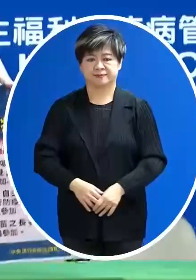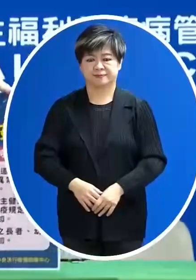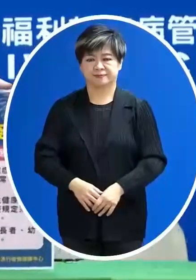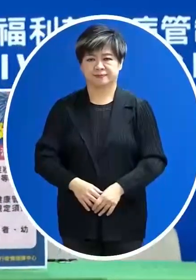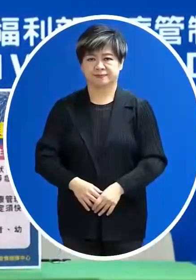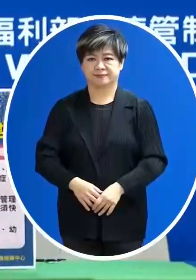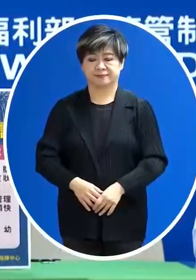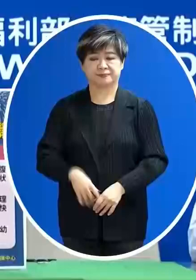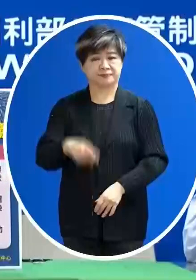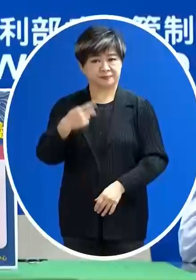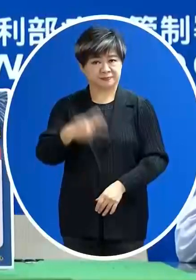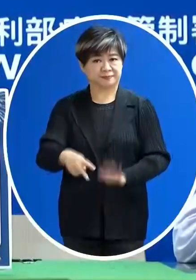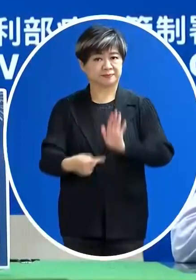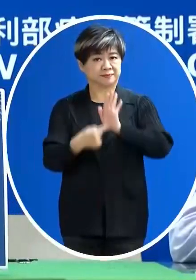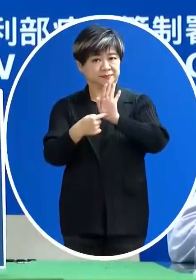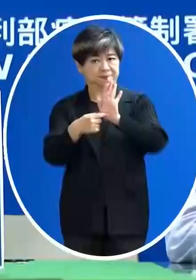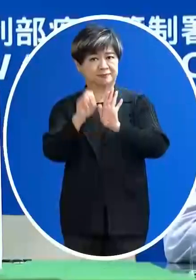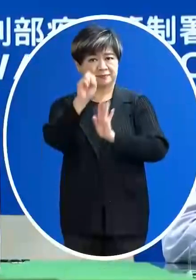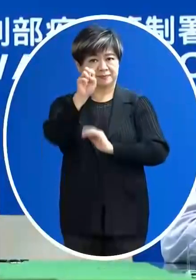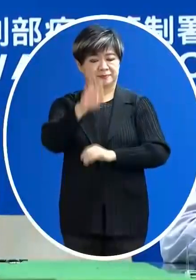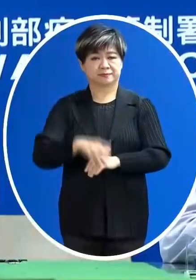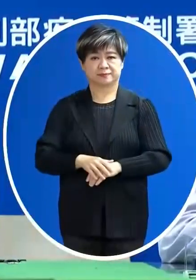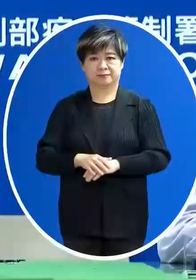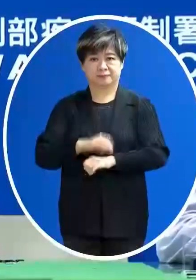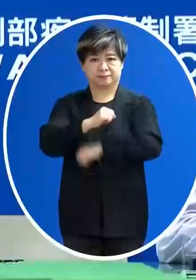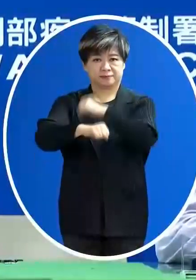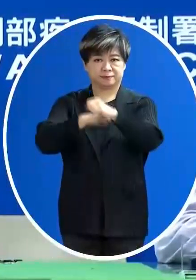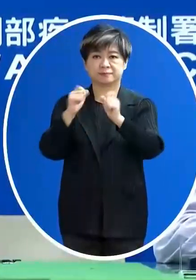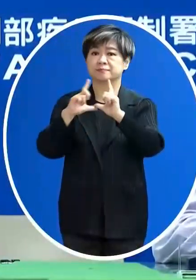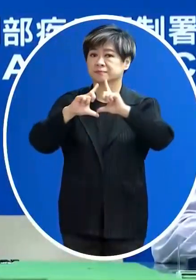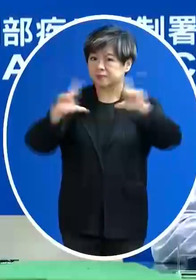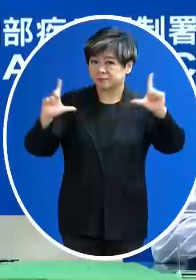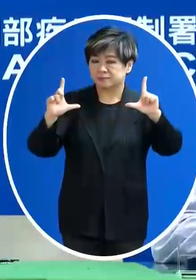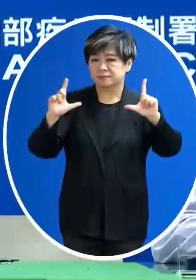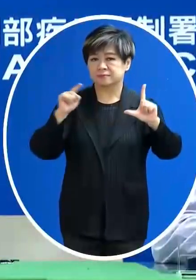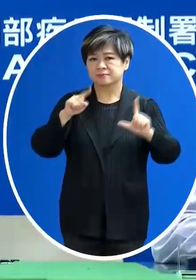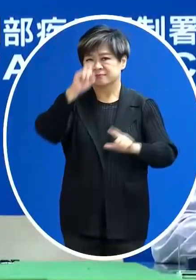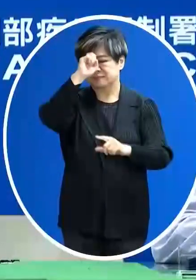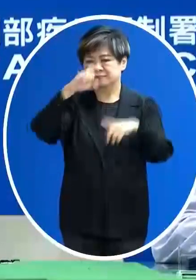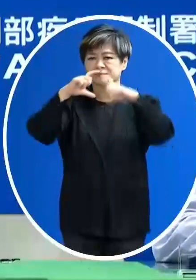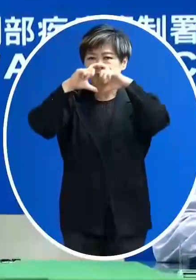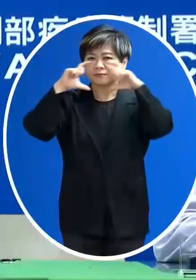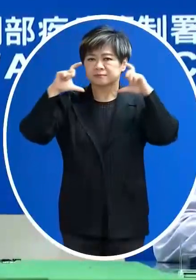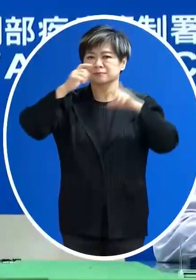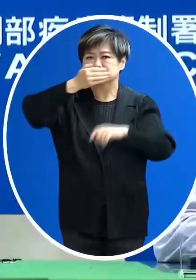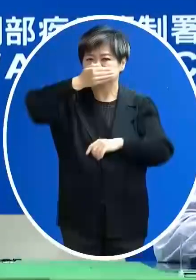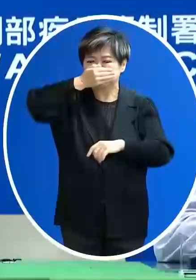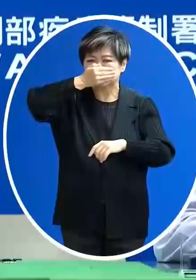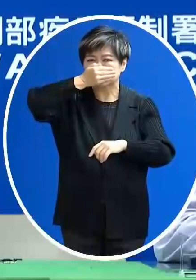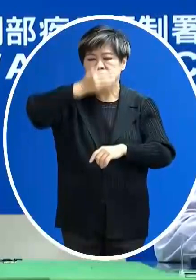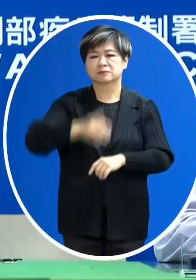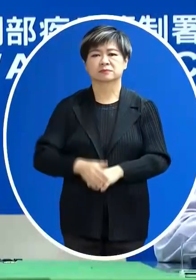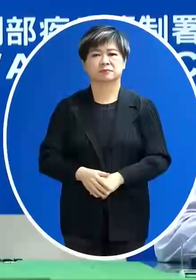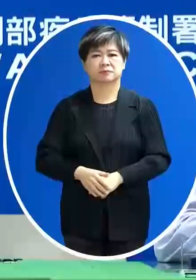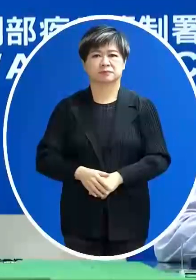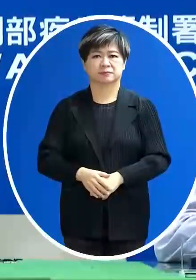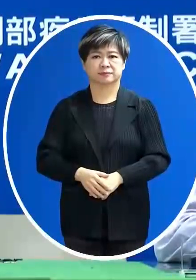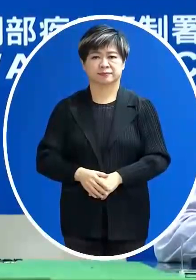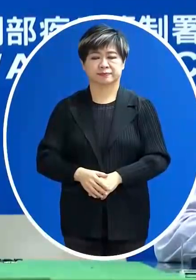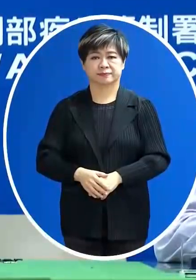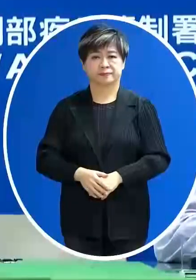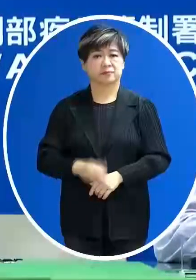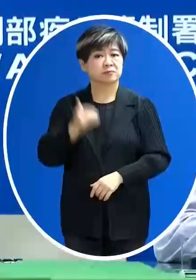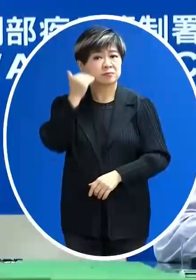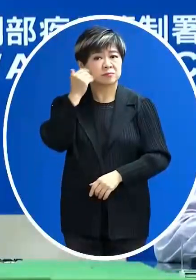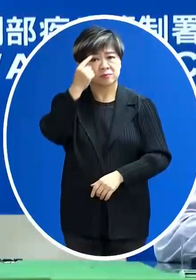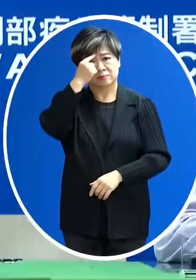那这个也是重申大型活动刚刚已经讲过了希望戴口罩。那么希望有发